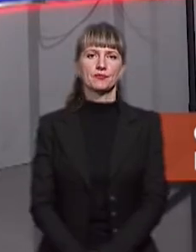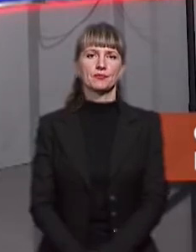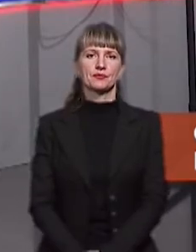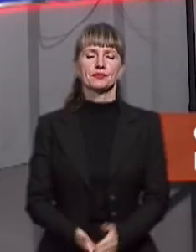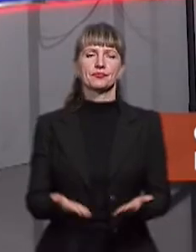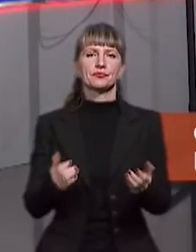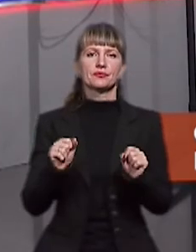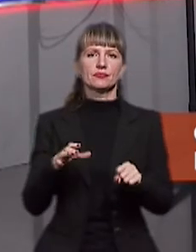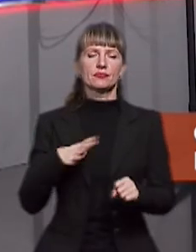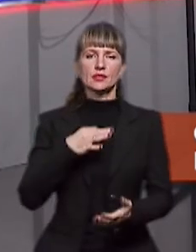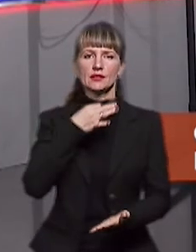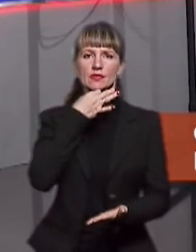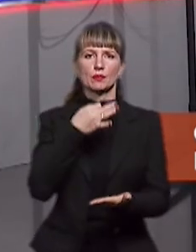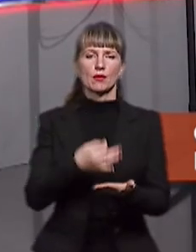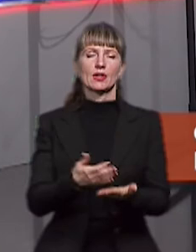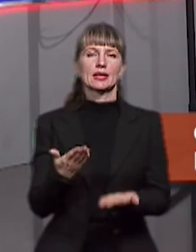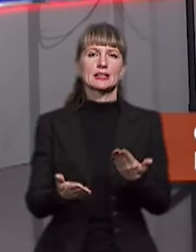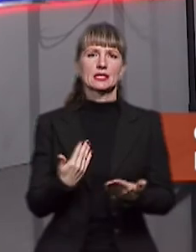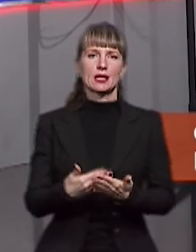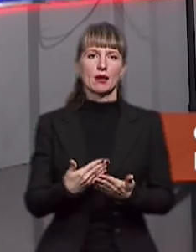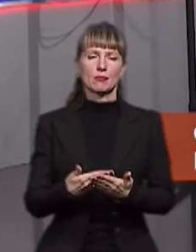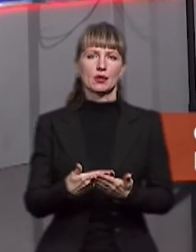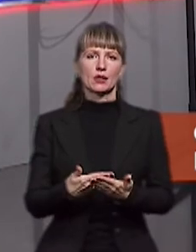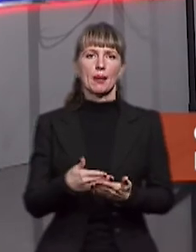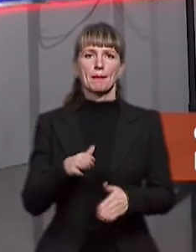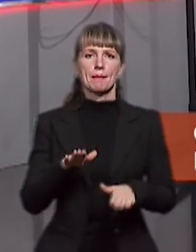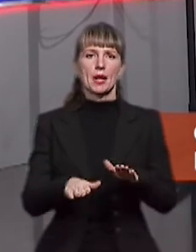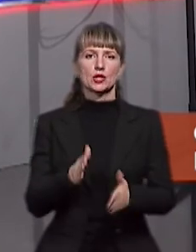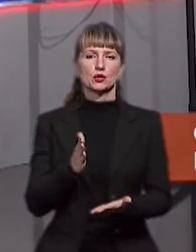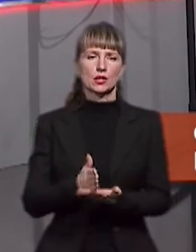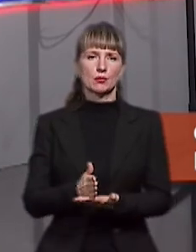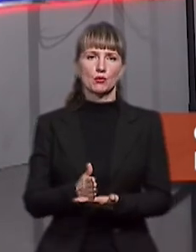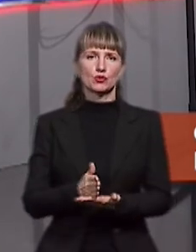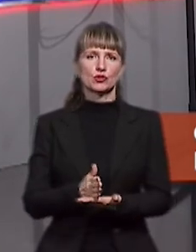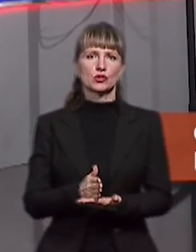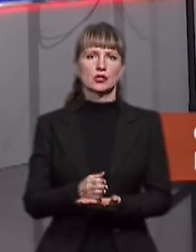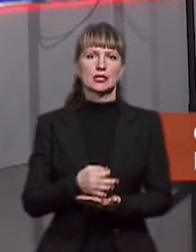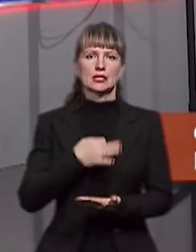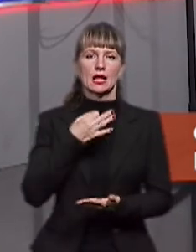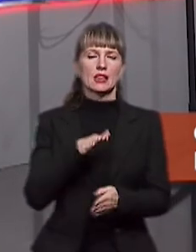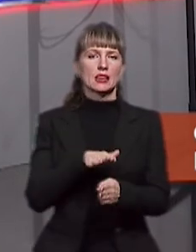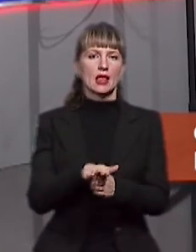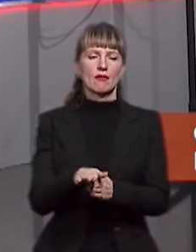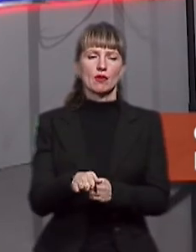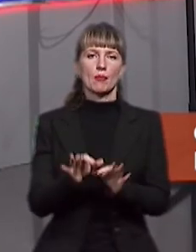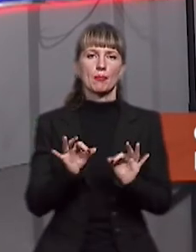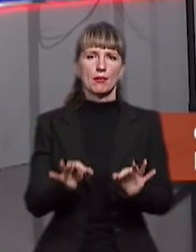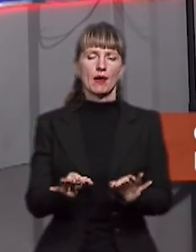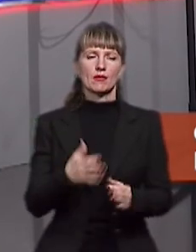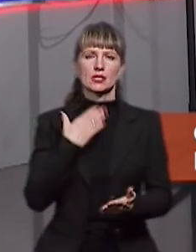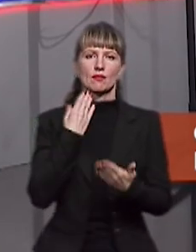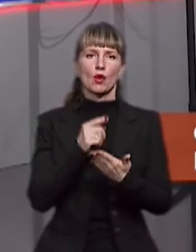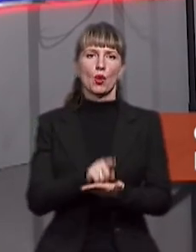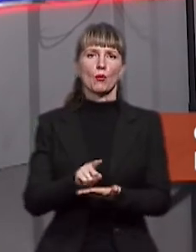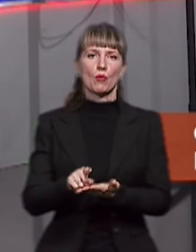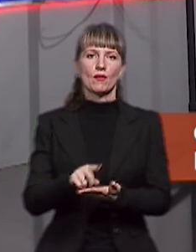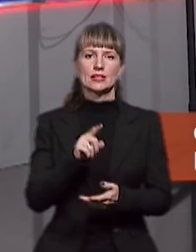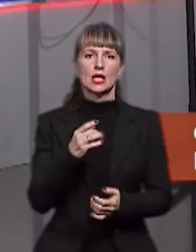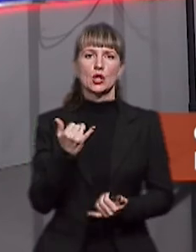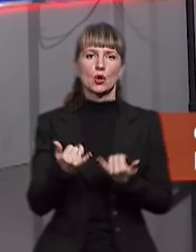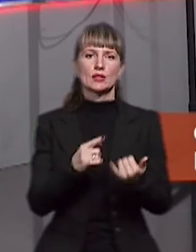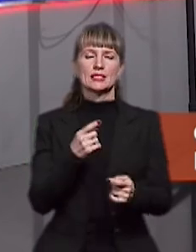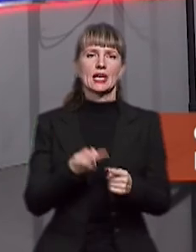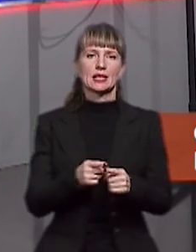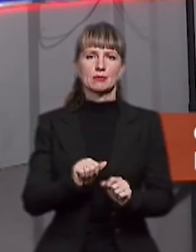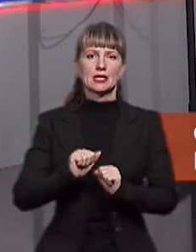власне, бути відповідальність, якщо, наприклад, дійсно балансоутримувачі не, скажімо, не виконують належним чином свої обов'язки за доглядом за цими